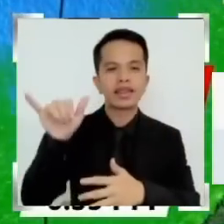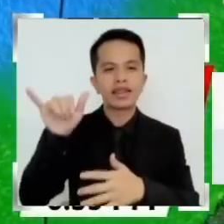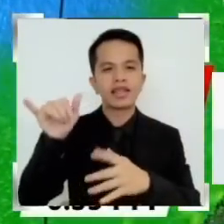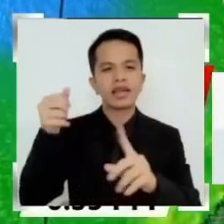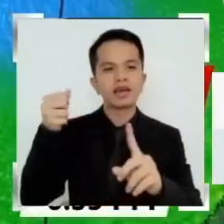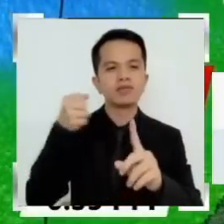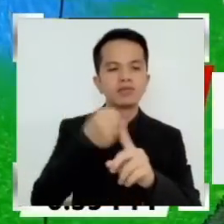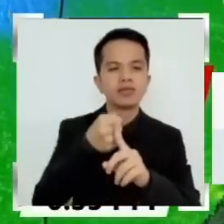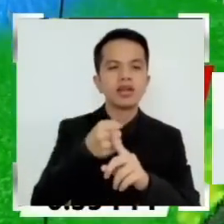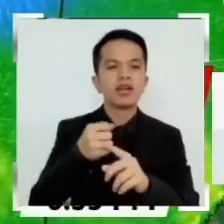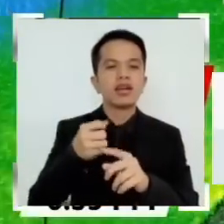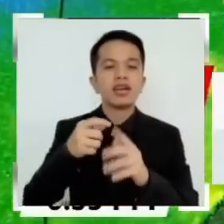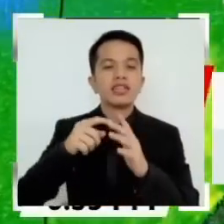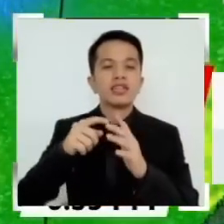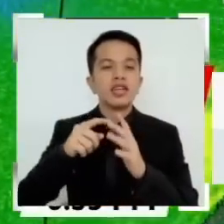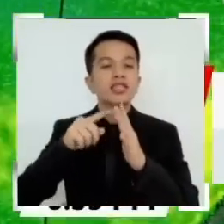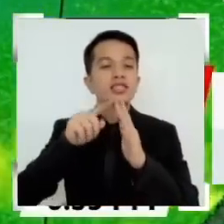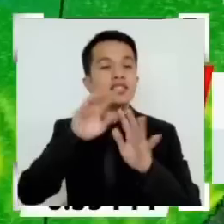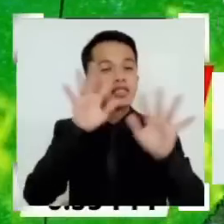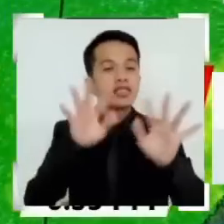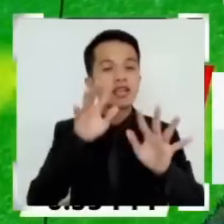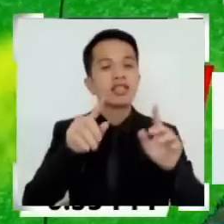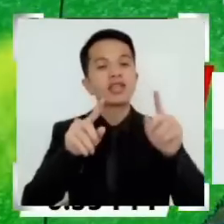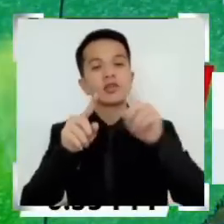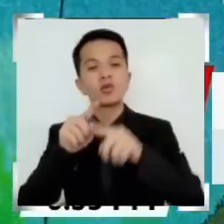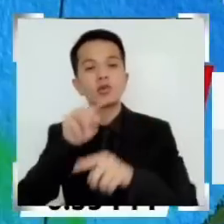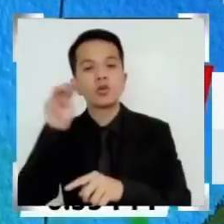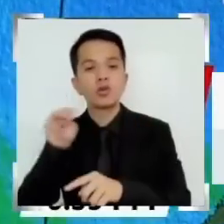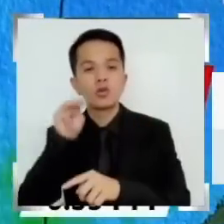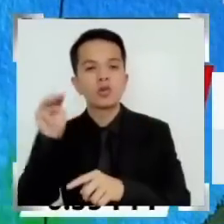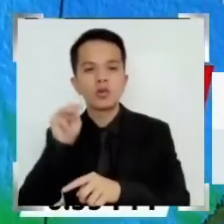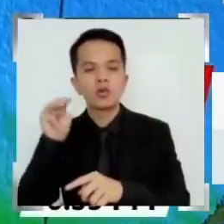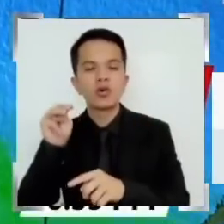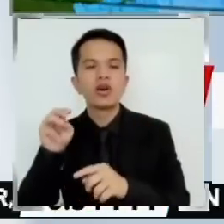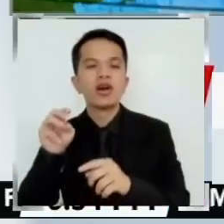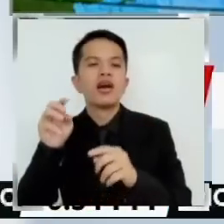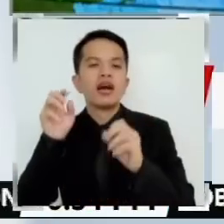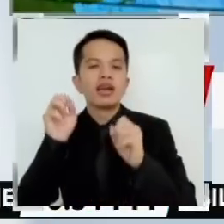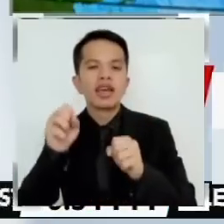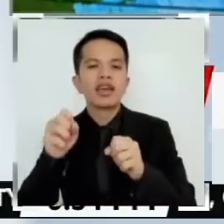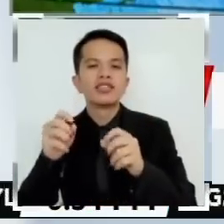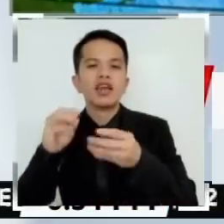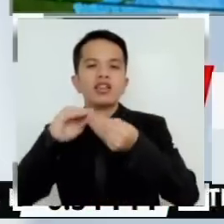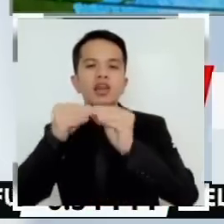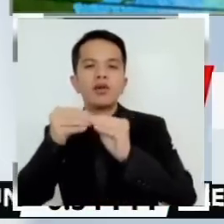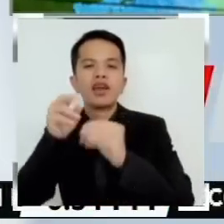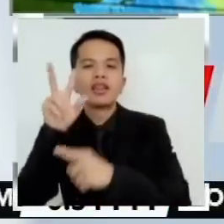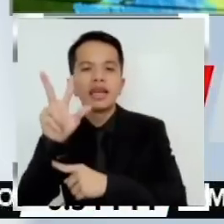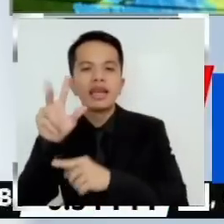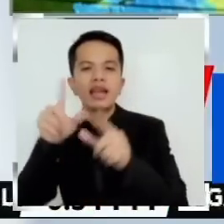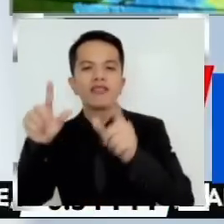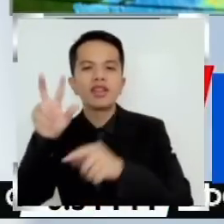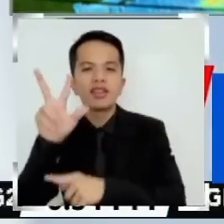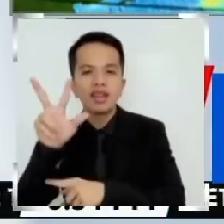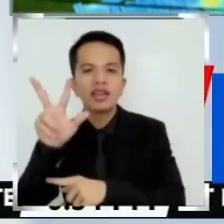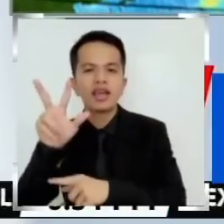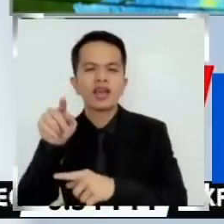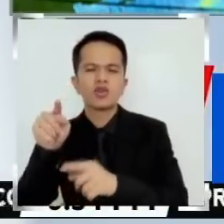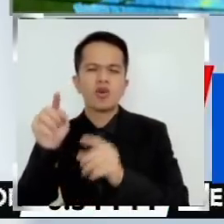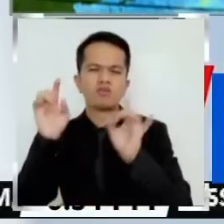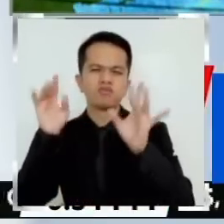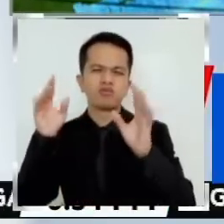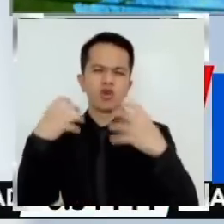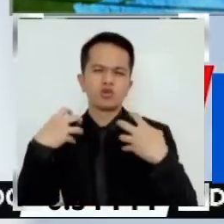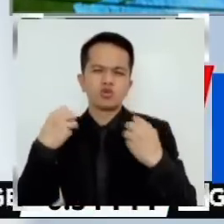and up until Monday, mataas po ang tsansa na magkaroon tayo ng hanggang signal number 3. Napakalakas po nito na bagyo at higit pa